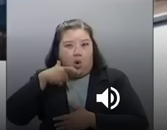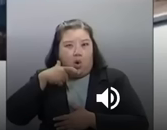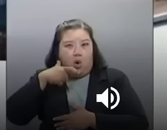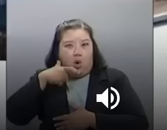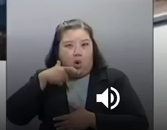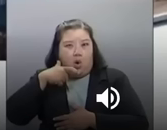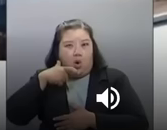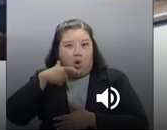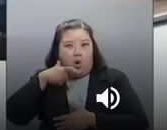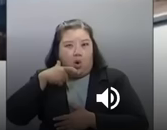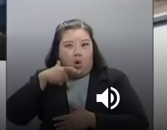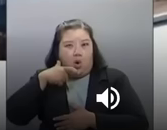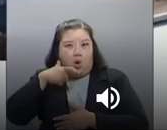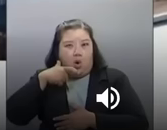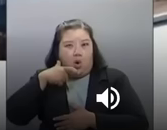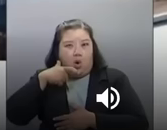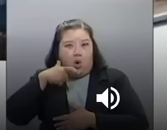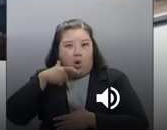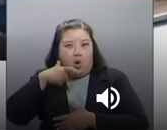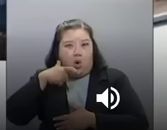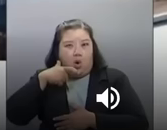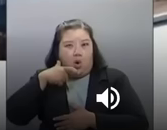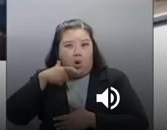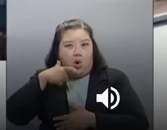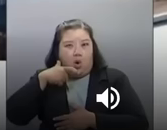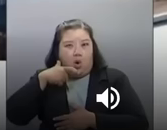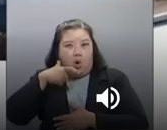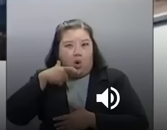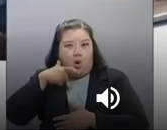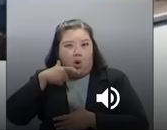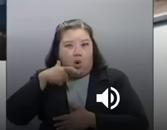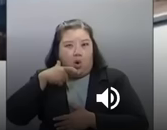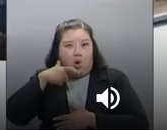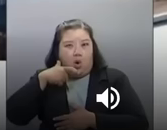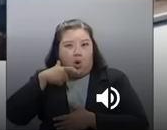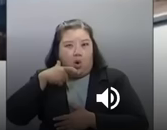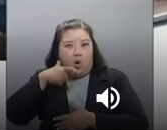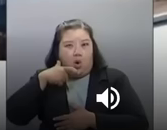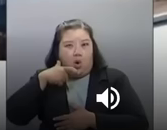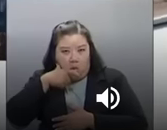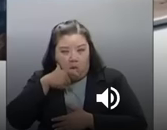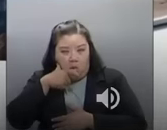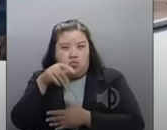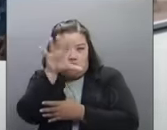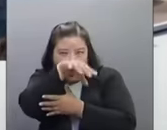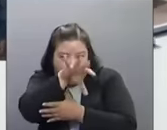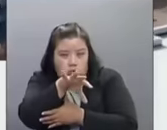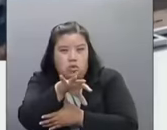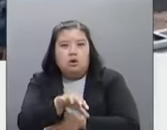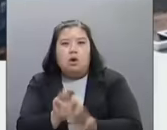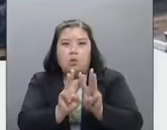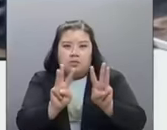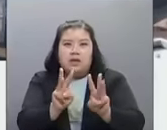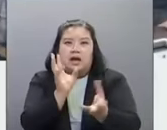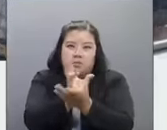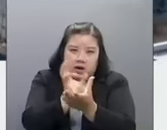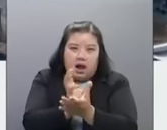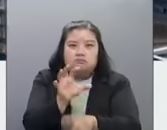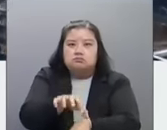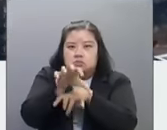าวาจีที่เนี่ยบัดตาเกือคุดดบเลยหรอเทวดาพาเลอัลเลียวตาติดพันนี่อู้เพวินเพื่อปุ๋ยหรอ ต่างจากเมืองใหม่ทุนจี